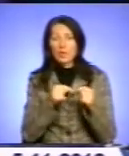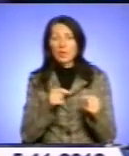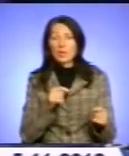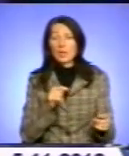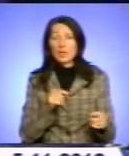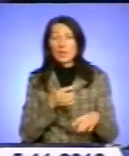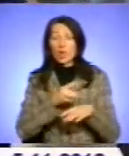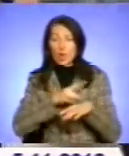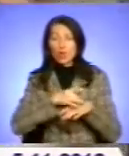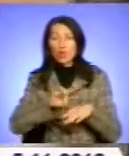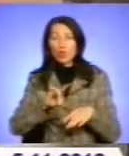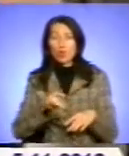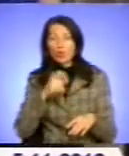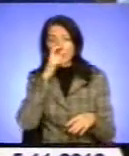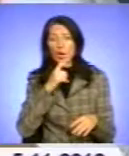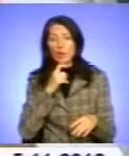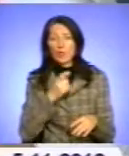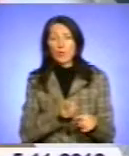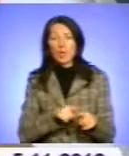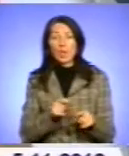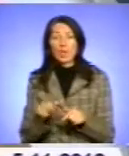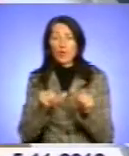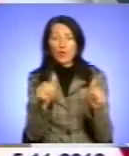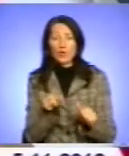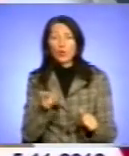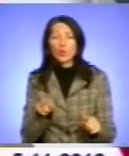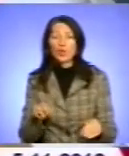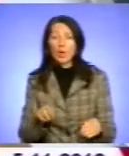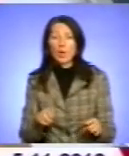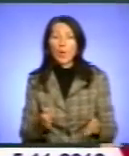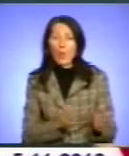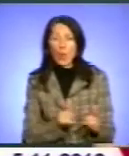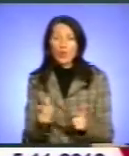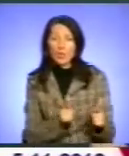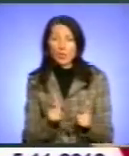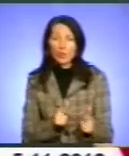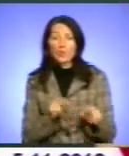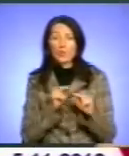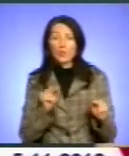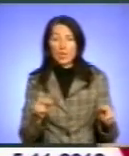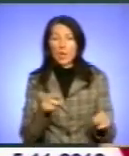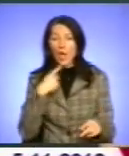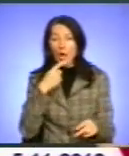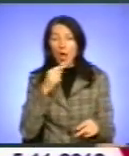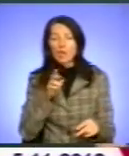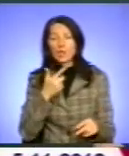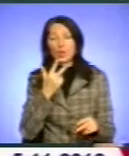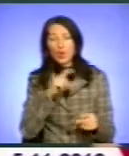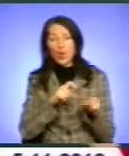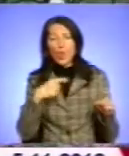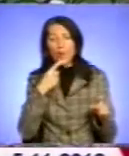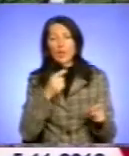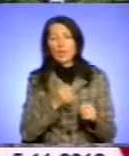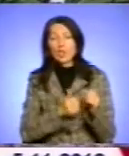поведінку. Вчитель початкових класів 3-ї тернопільської школи Світлана Забродська зауважує, часто батьки використовують мультфільми